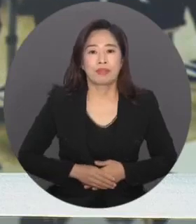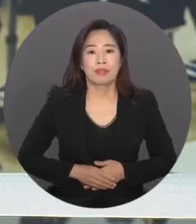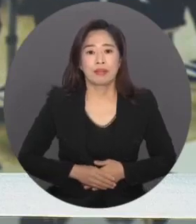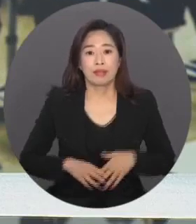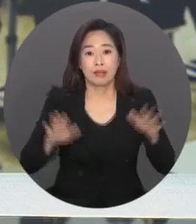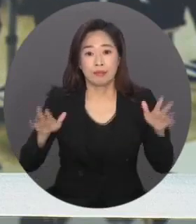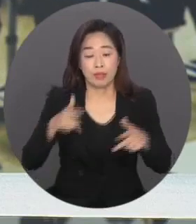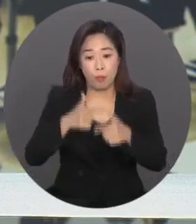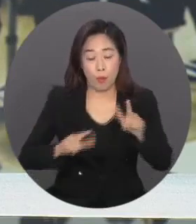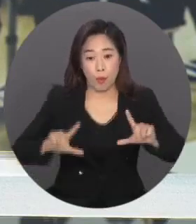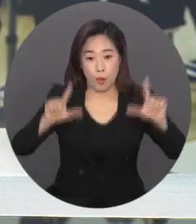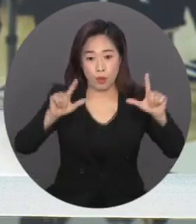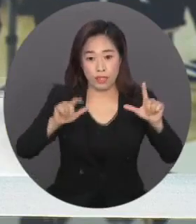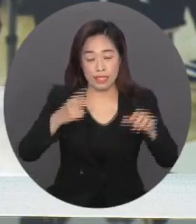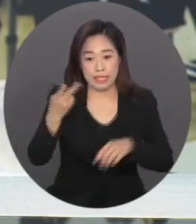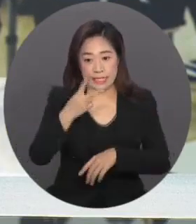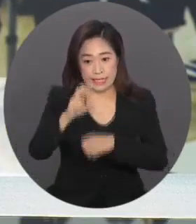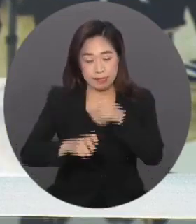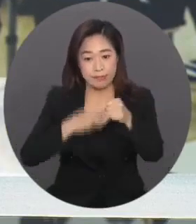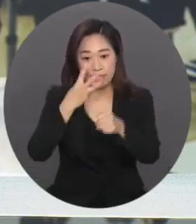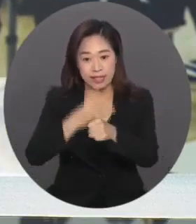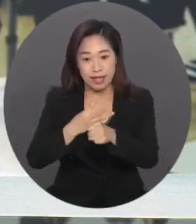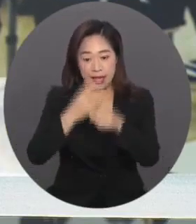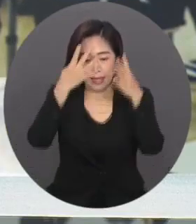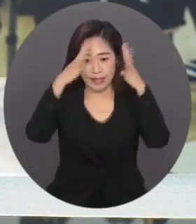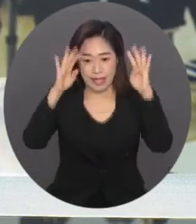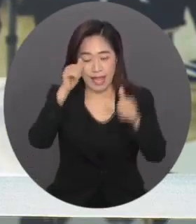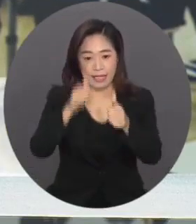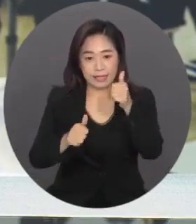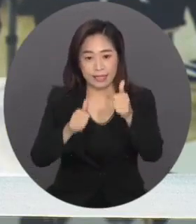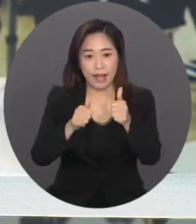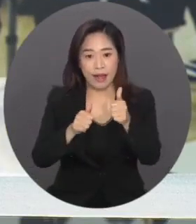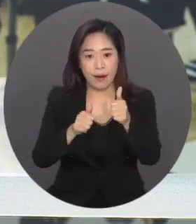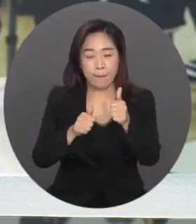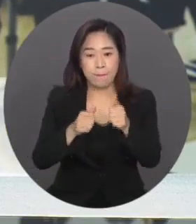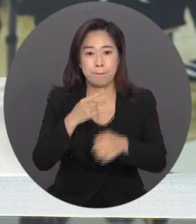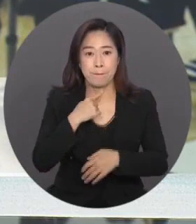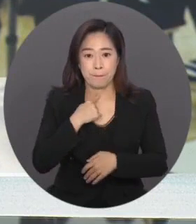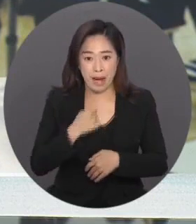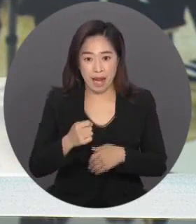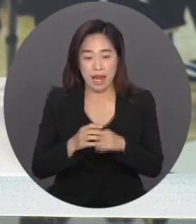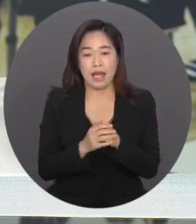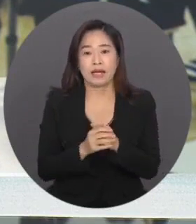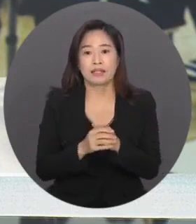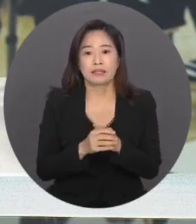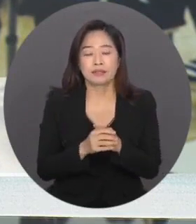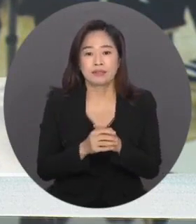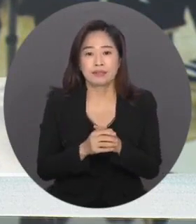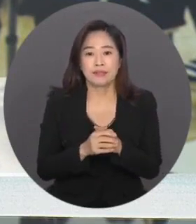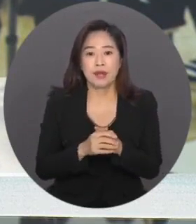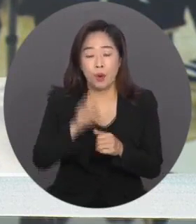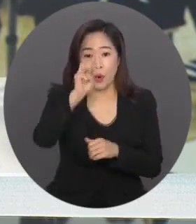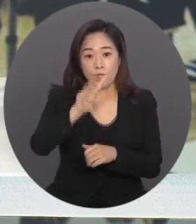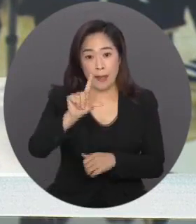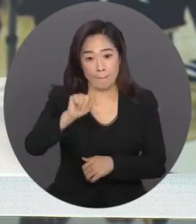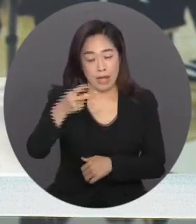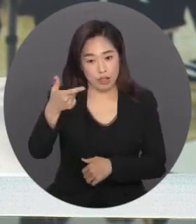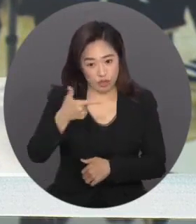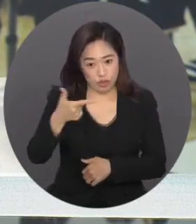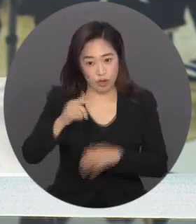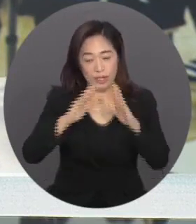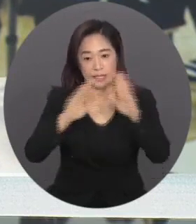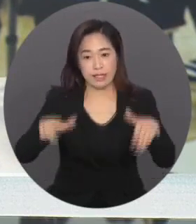이번 주 목요일에 2023학년도 대학 수학능력시험이 치러지게 됩니다 광주에서 16,000여 명